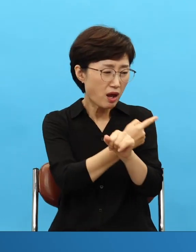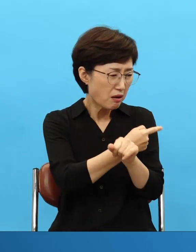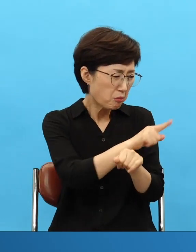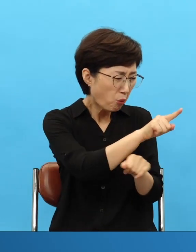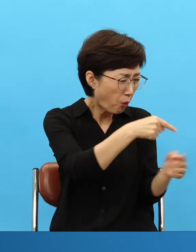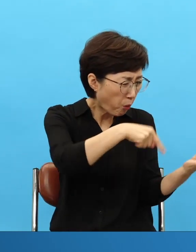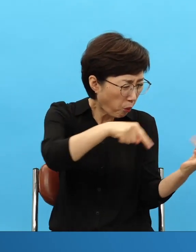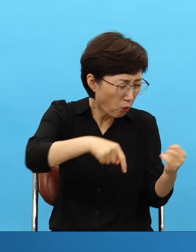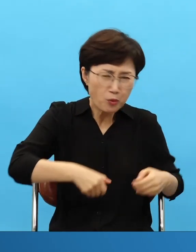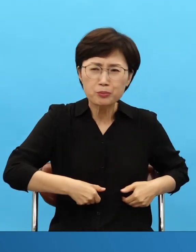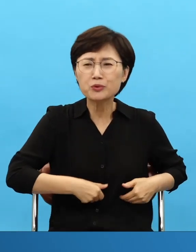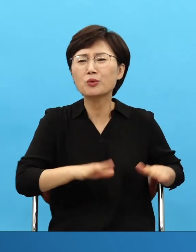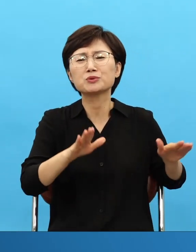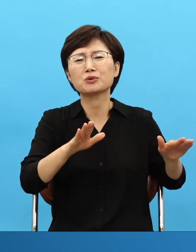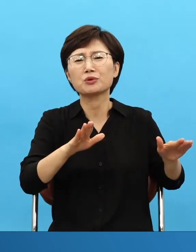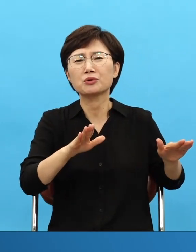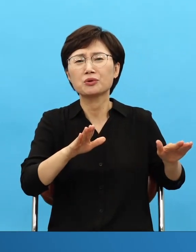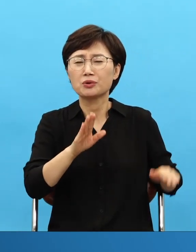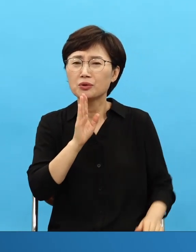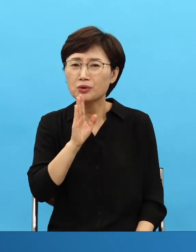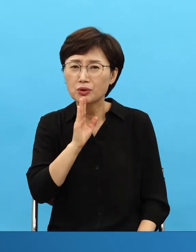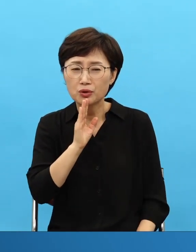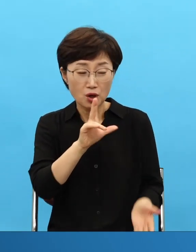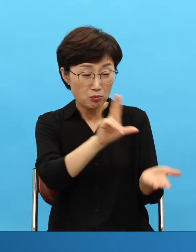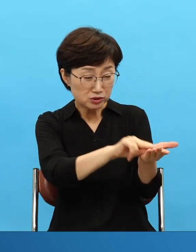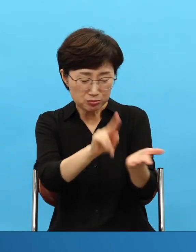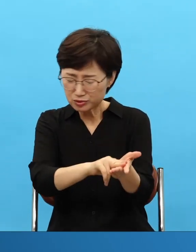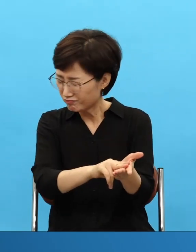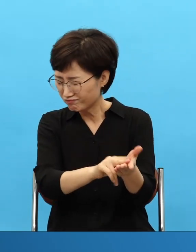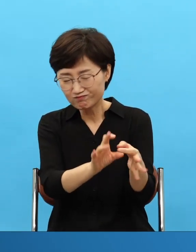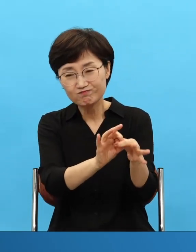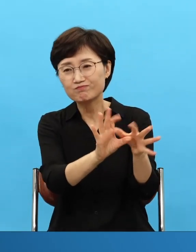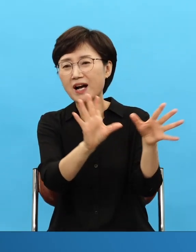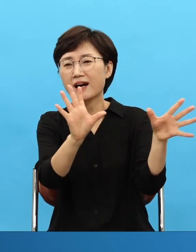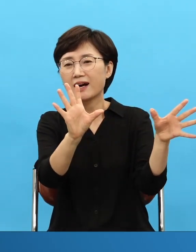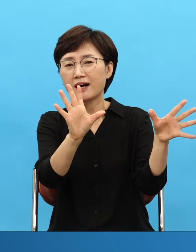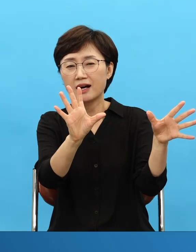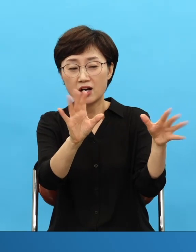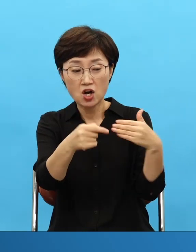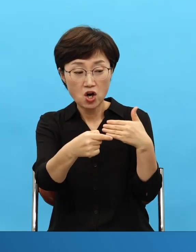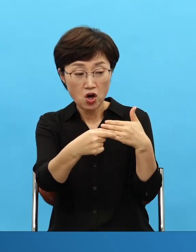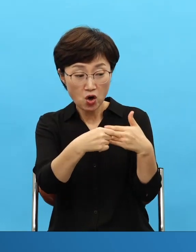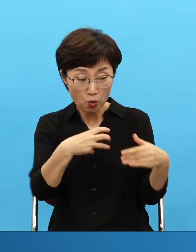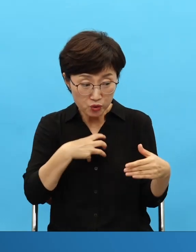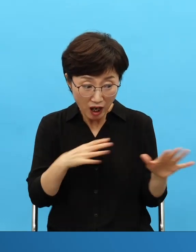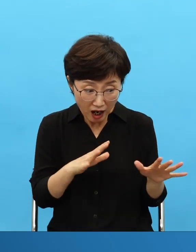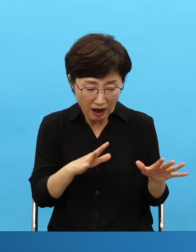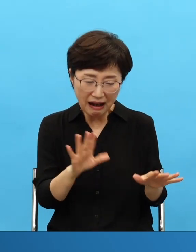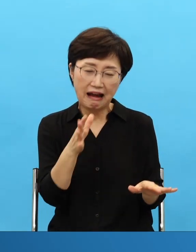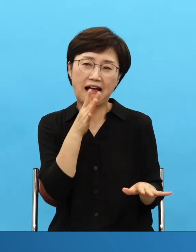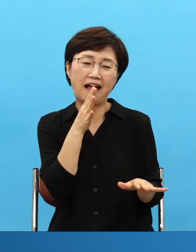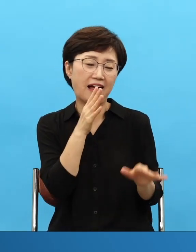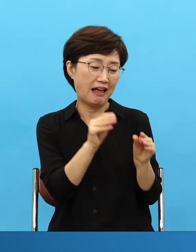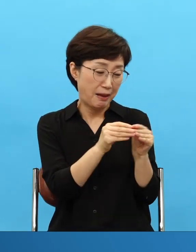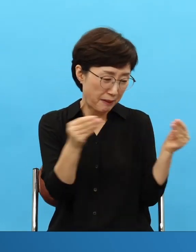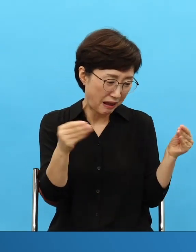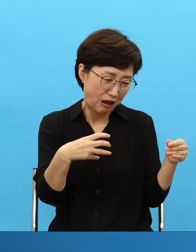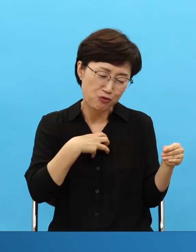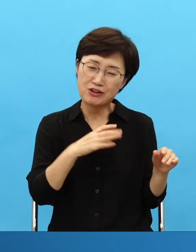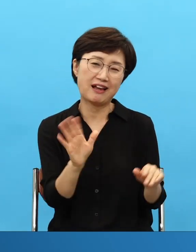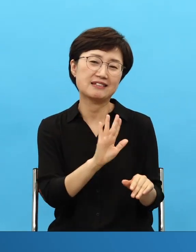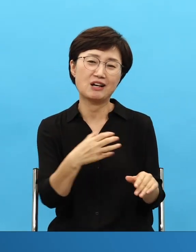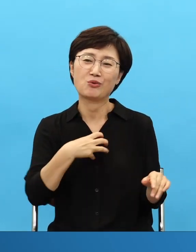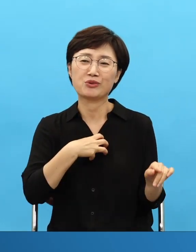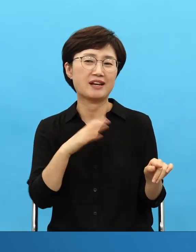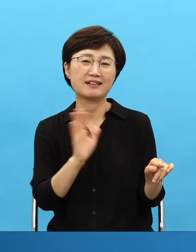excuses. 어떤 문제가 와도 괜찮습니다. 위기인 것처럼 보이지만은 위기 아닙니다. No matter what problem comes your way, it